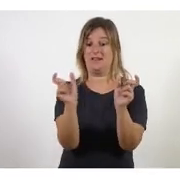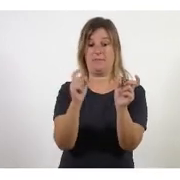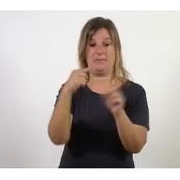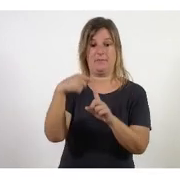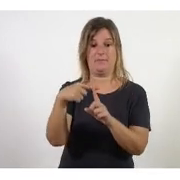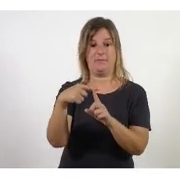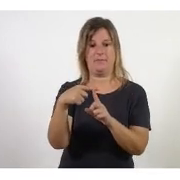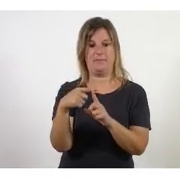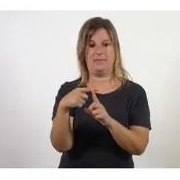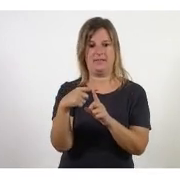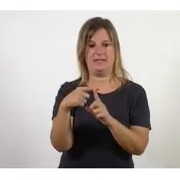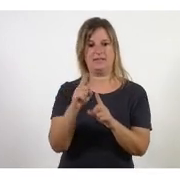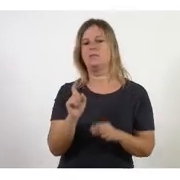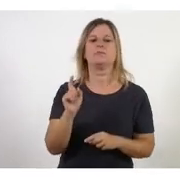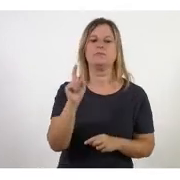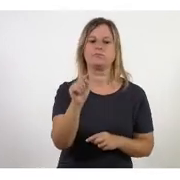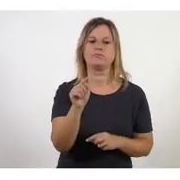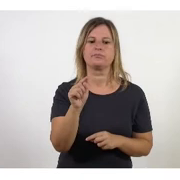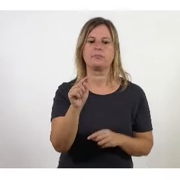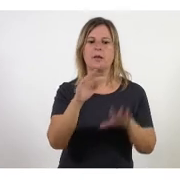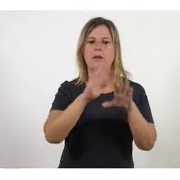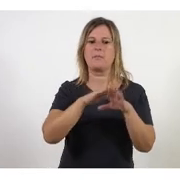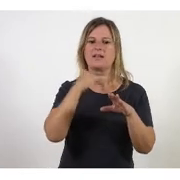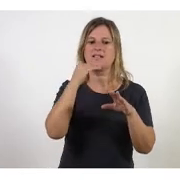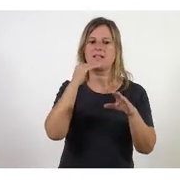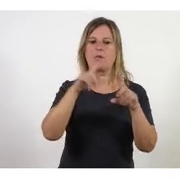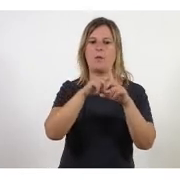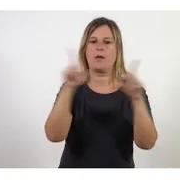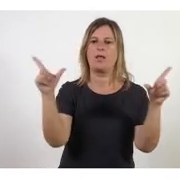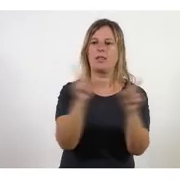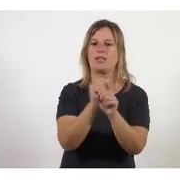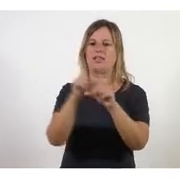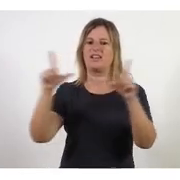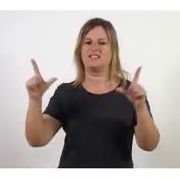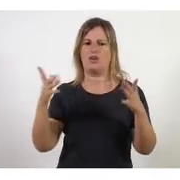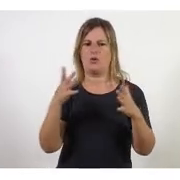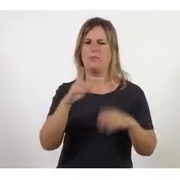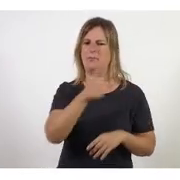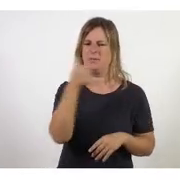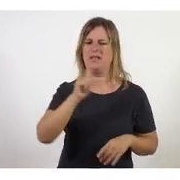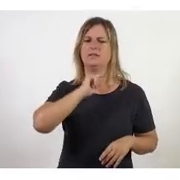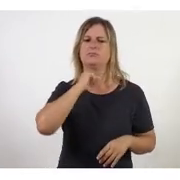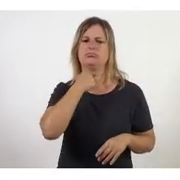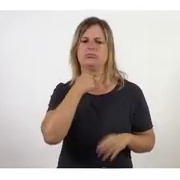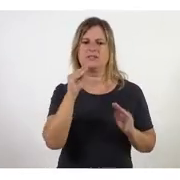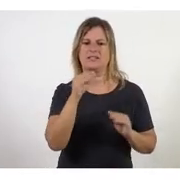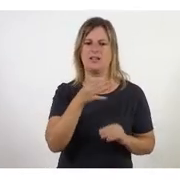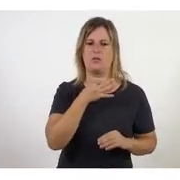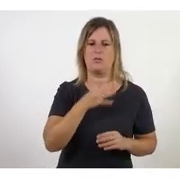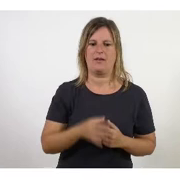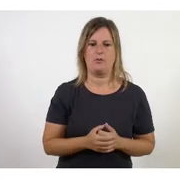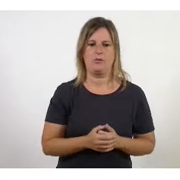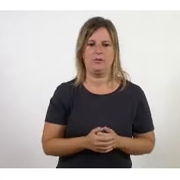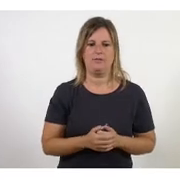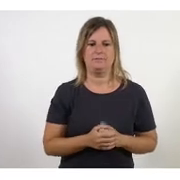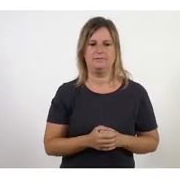arribo, tenim les transicions. Deixem un momentet que faré mutejar, perquè si no m'estarà fent la guitza.